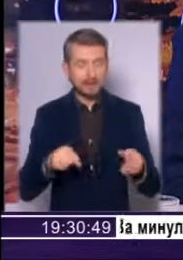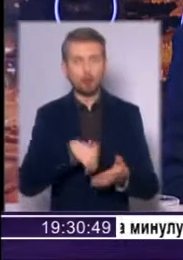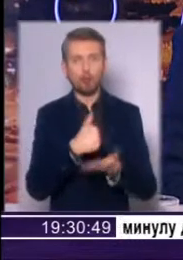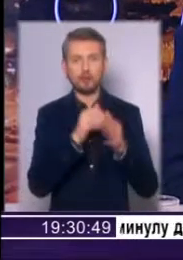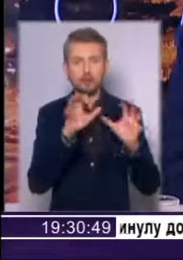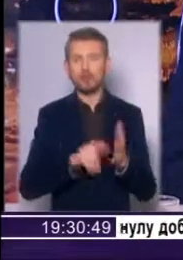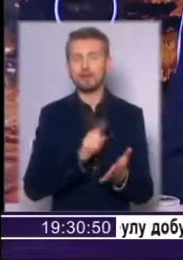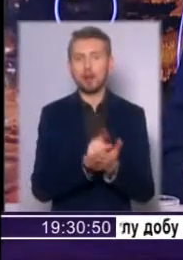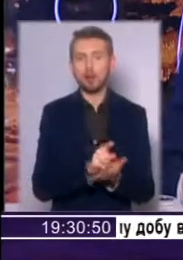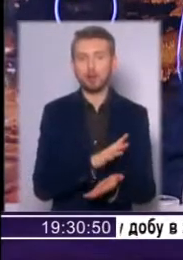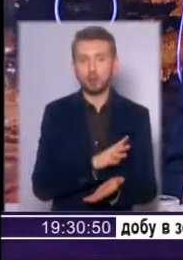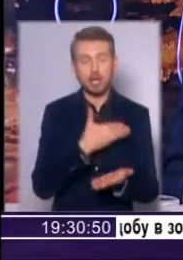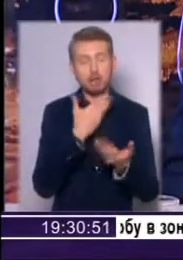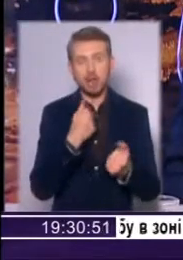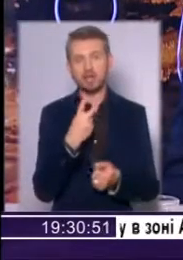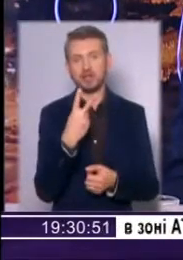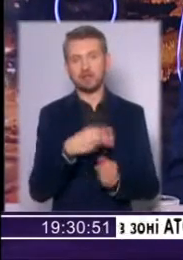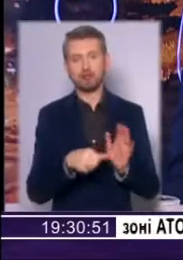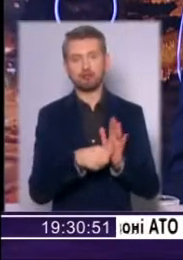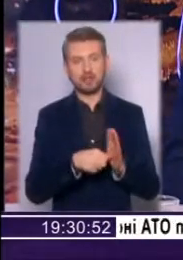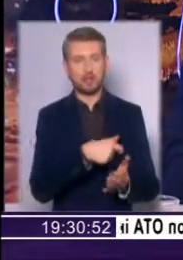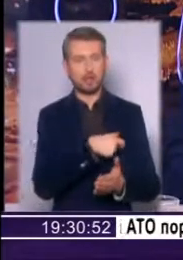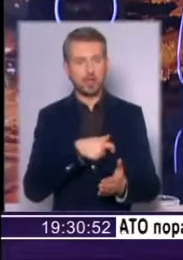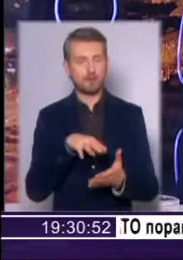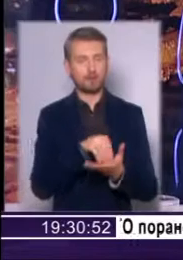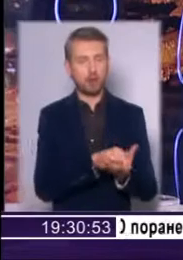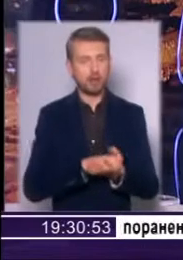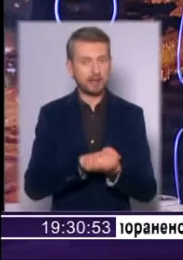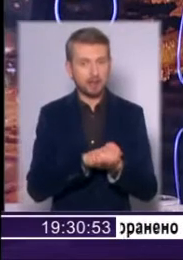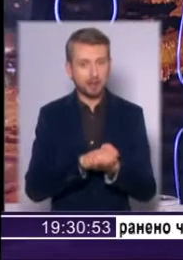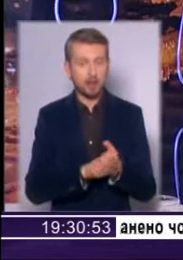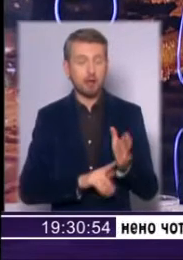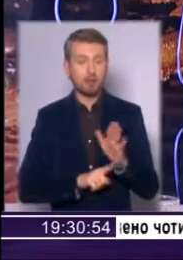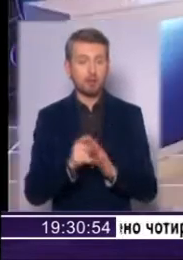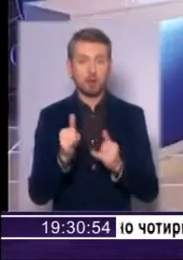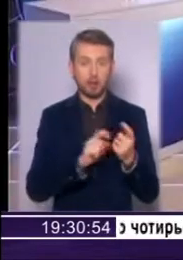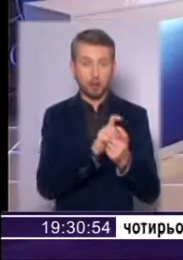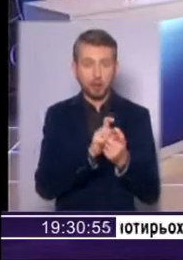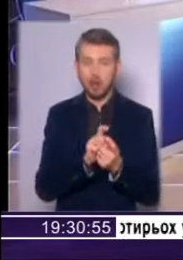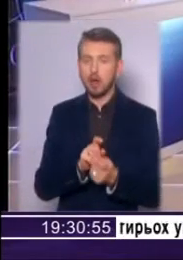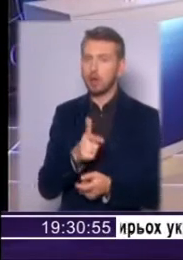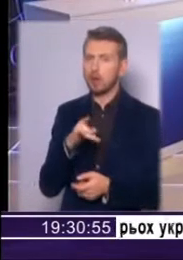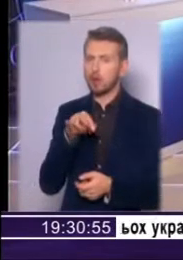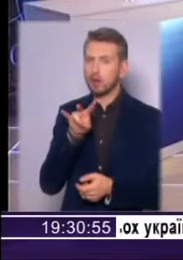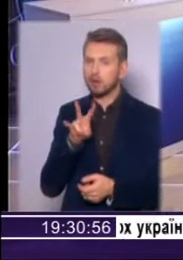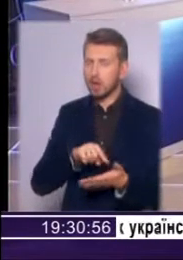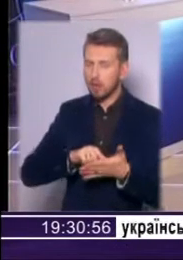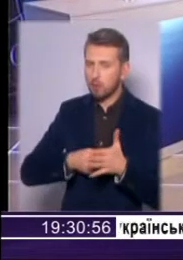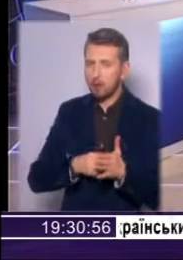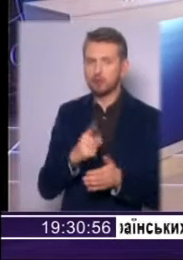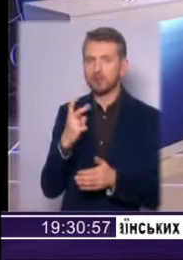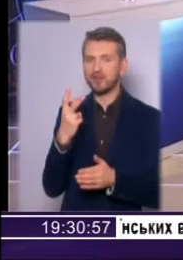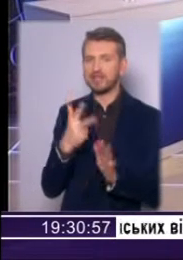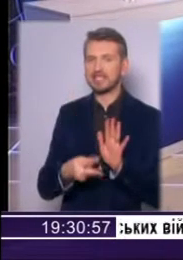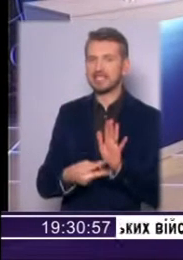мало це бути, тому що немає 226 депутатів коаліції. І от пішли за кулуарні перемоги. Гройсман весь цей час наполягав, що